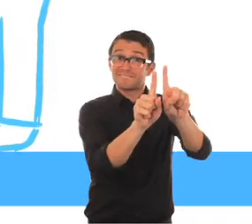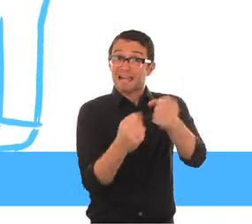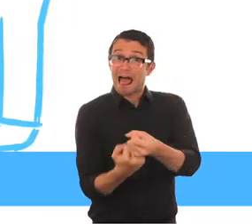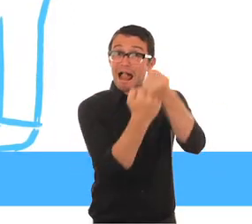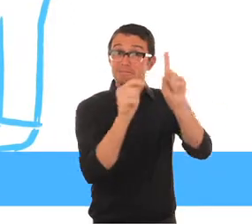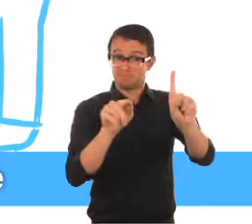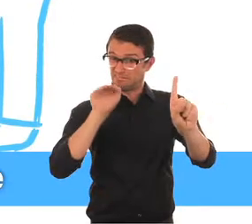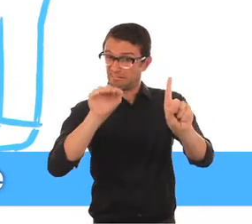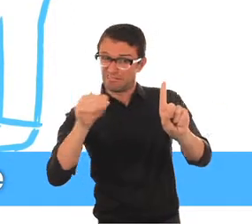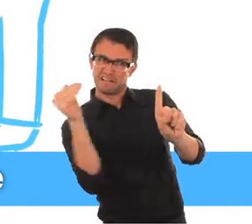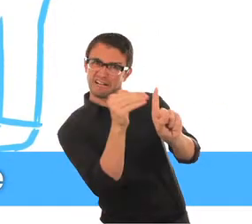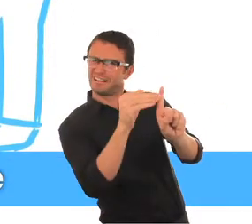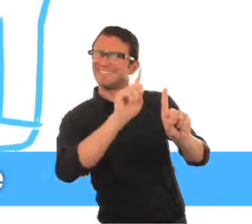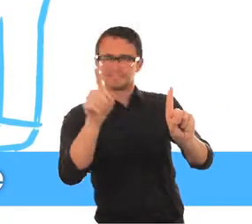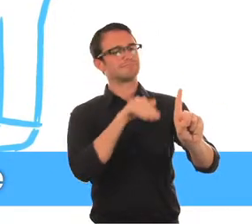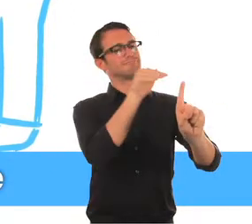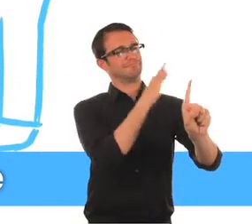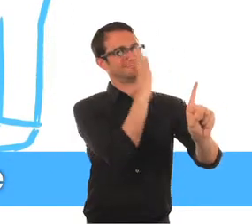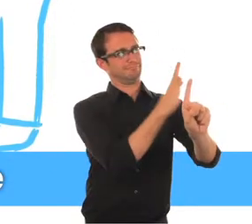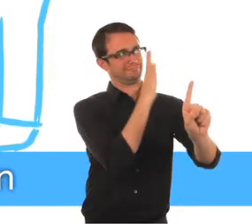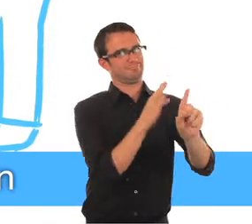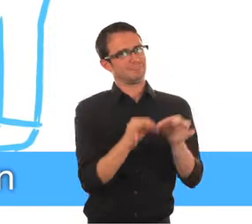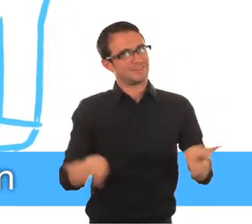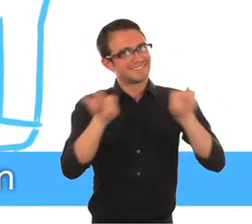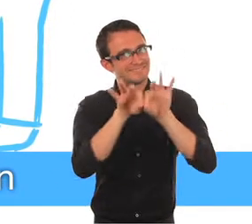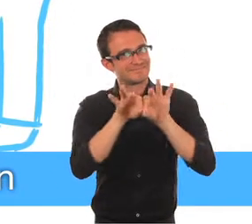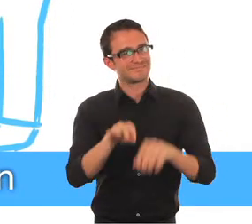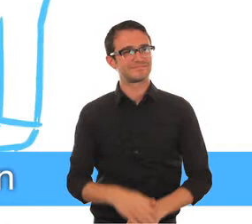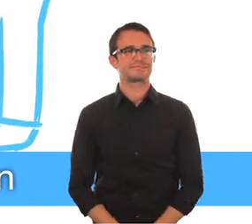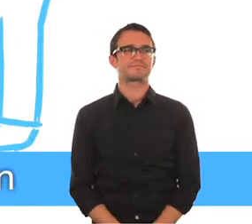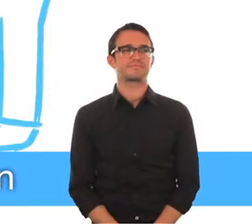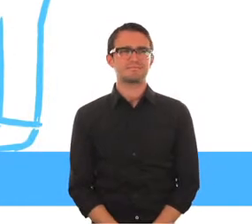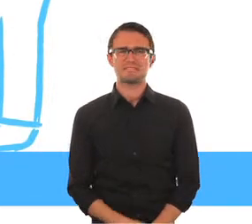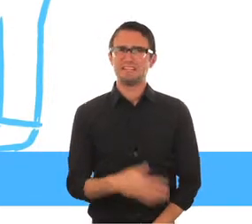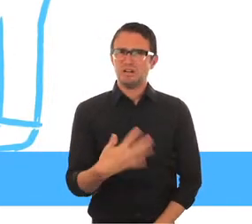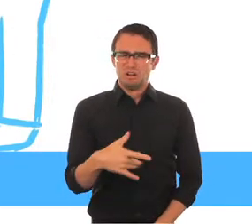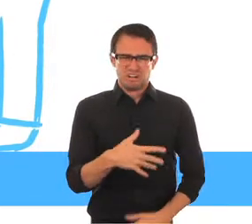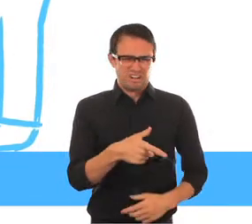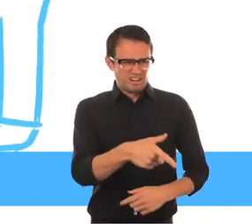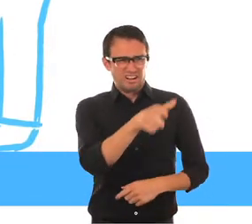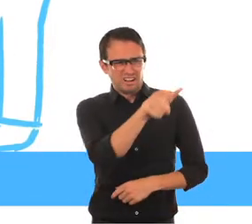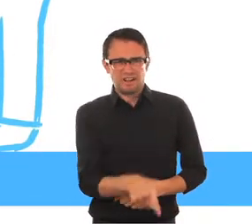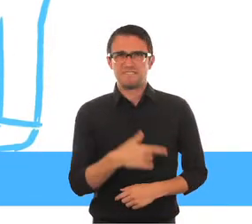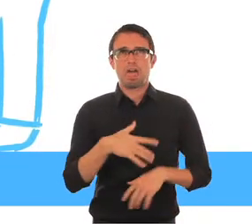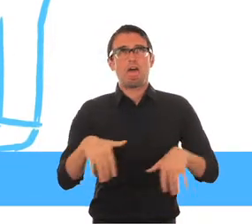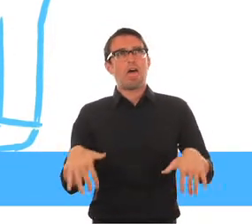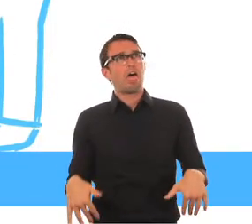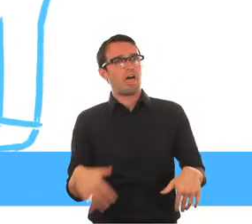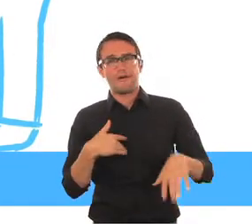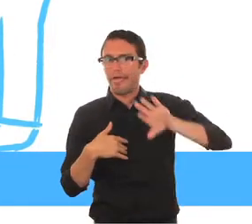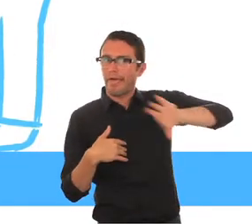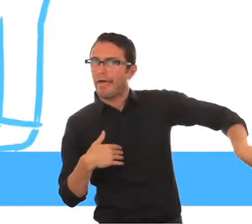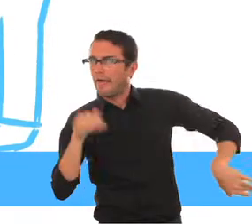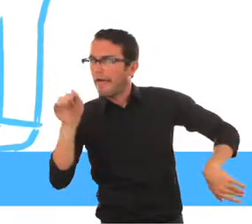pièce. Cela peut s'avérer très frustrant pour une personne d'être exclue d'une conversation qui la concerne. Cette série de dessins